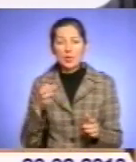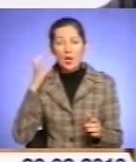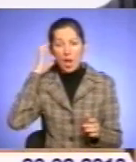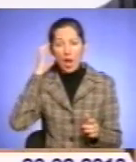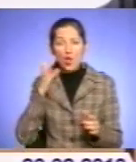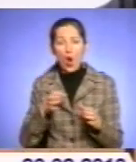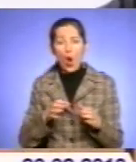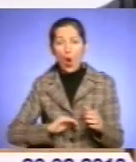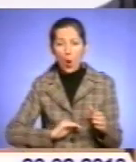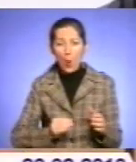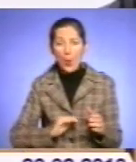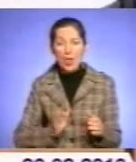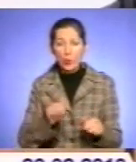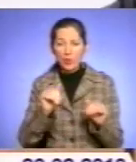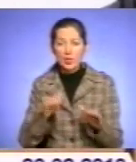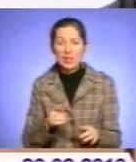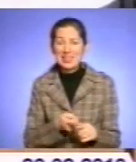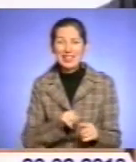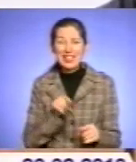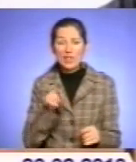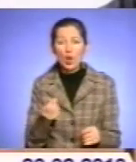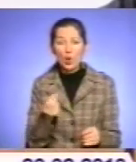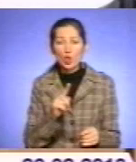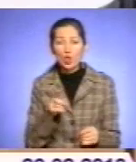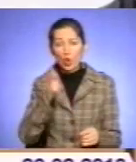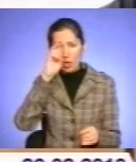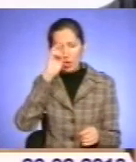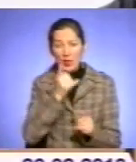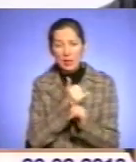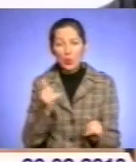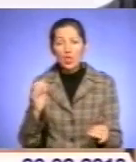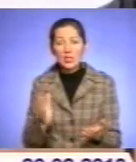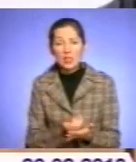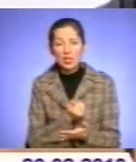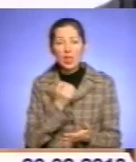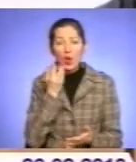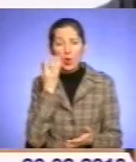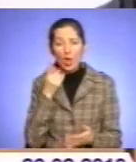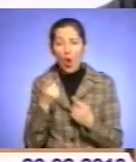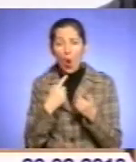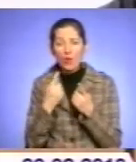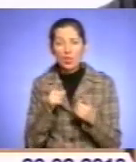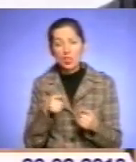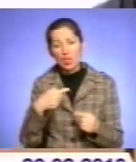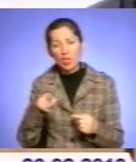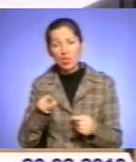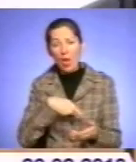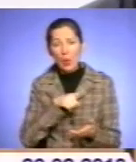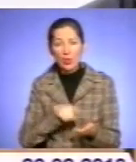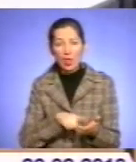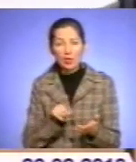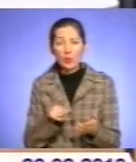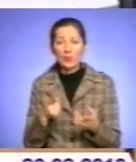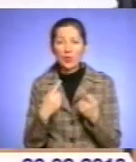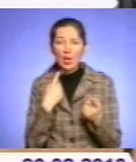гострішою. Тому це не ті гроші, що держава не може знайти, коли обговорюються ті чи інші питання. Аби йшлося про